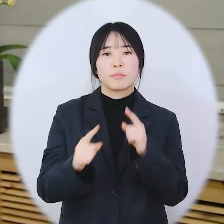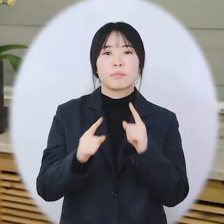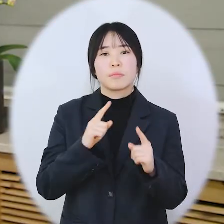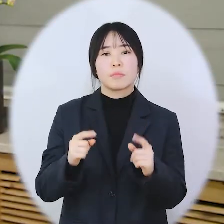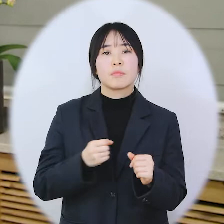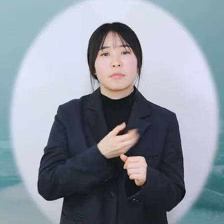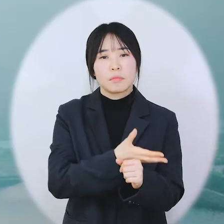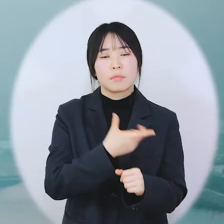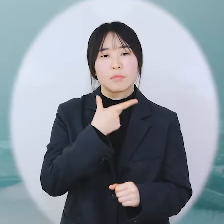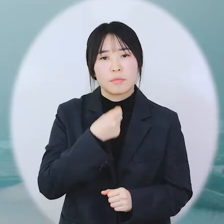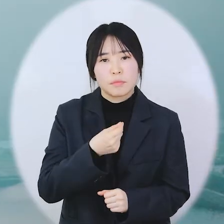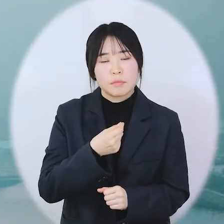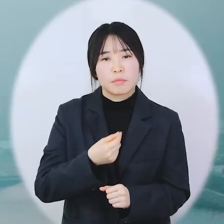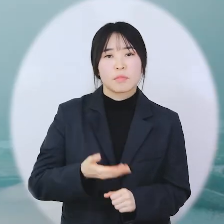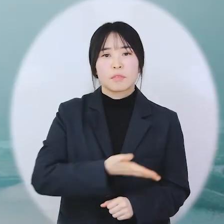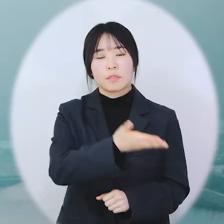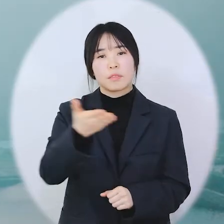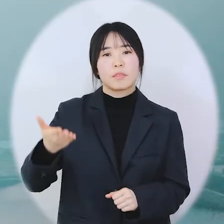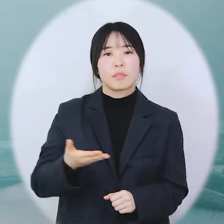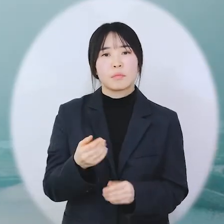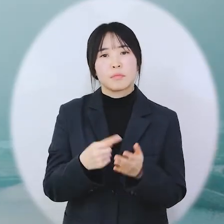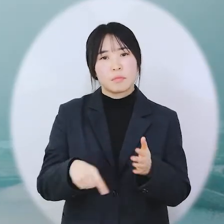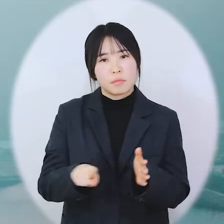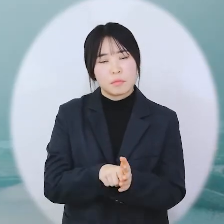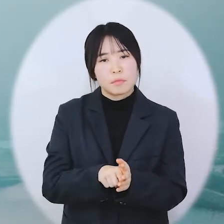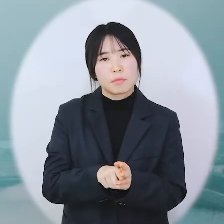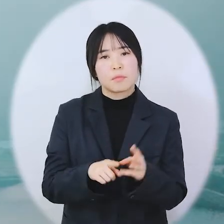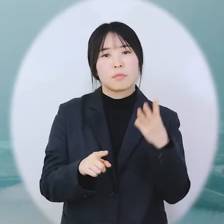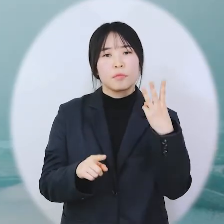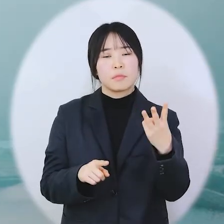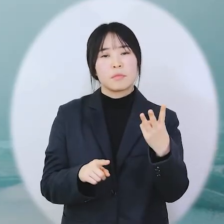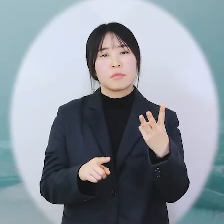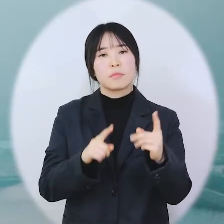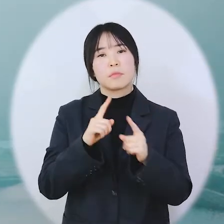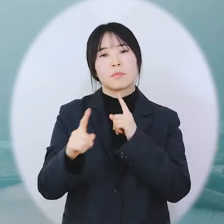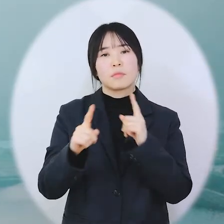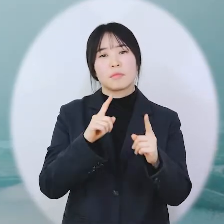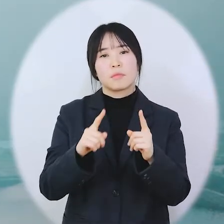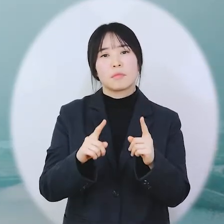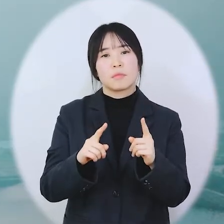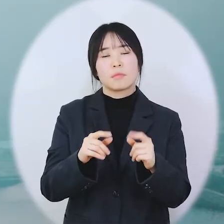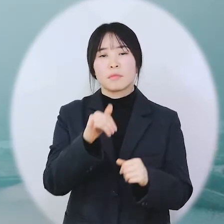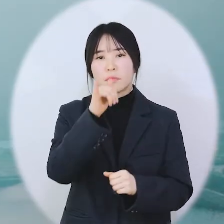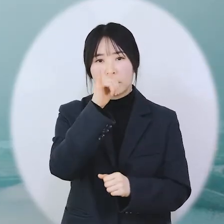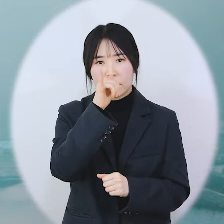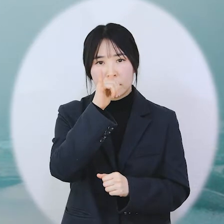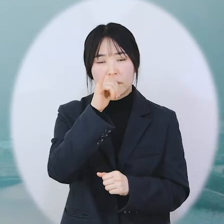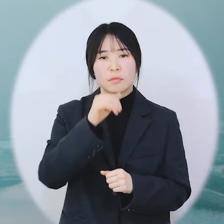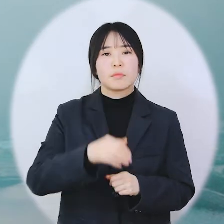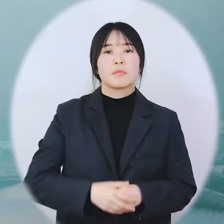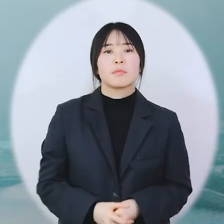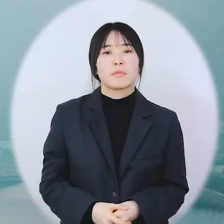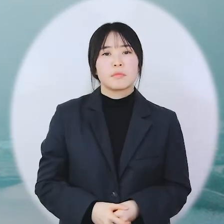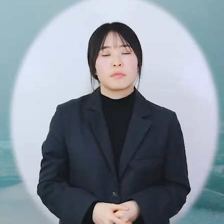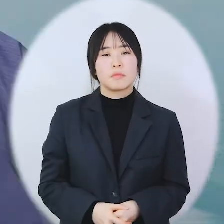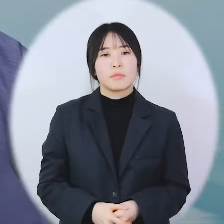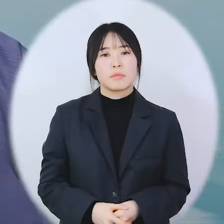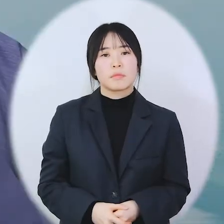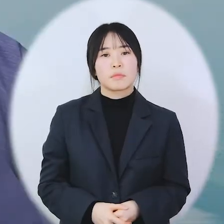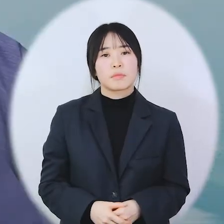싶습니다 국민 여러분을 위해 세 가지 소원을 말씀드리고자 합니다